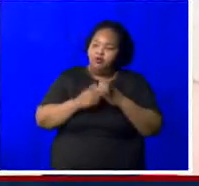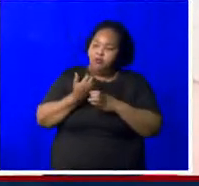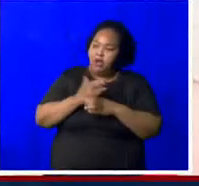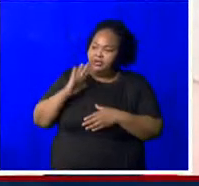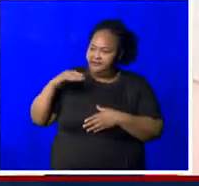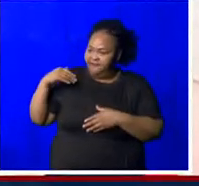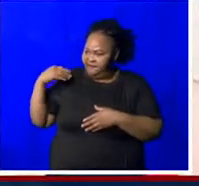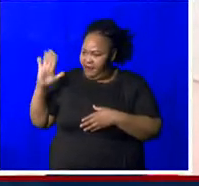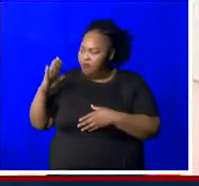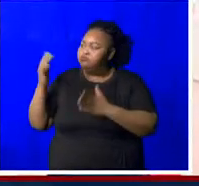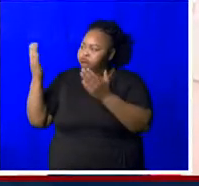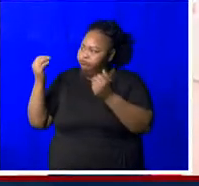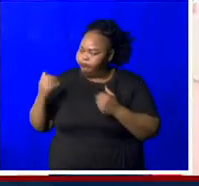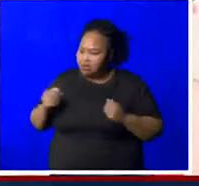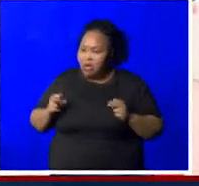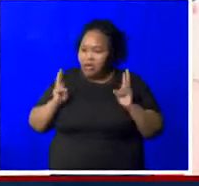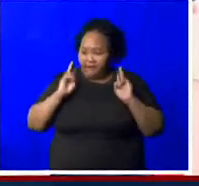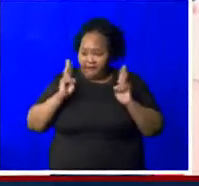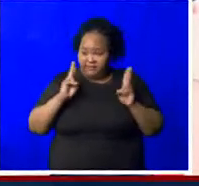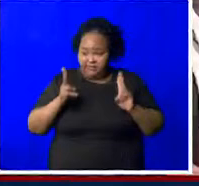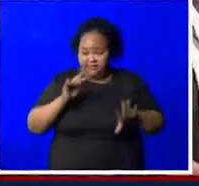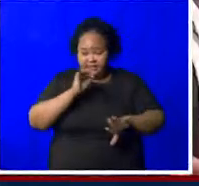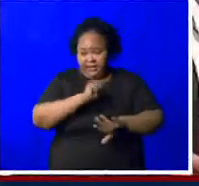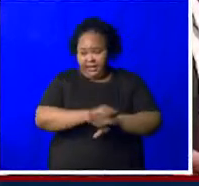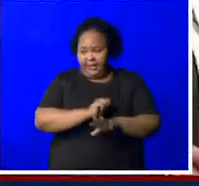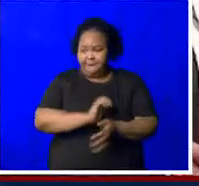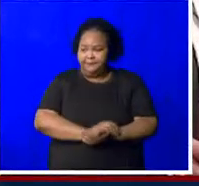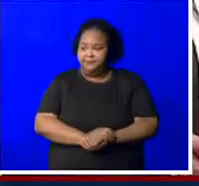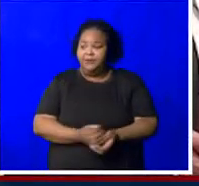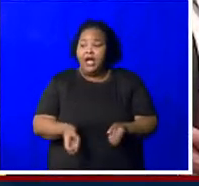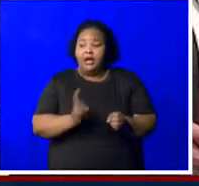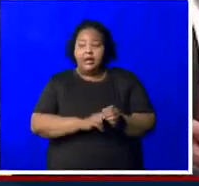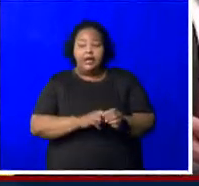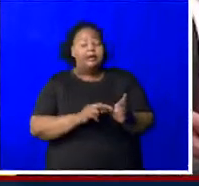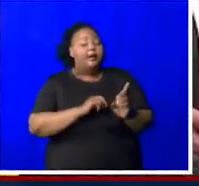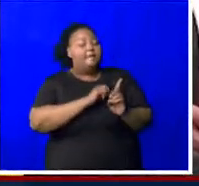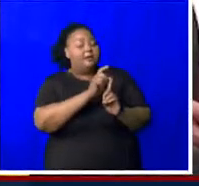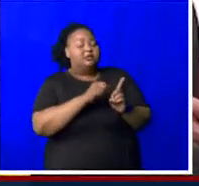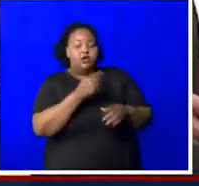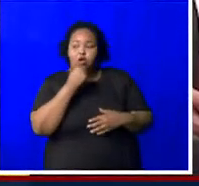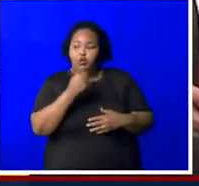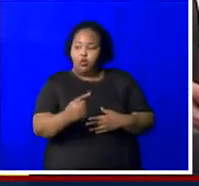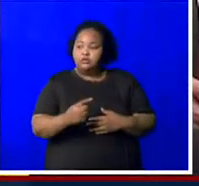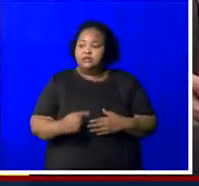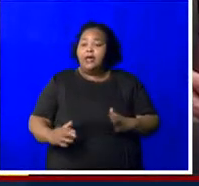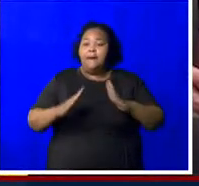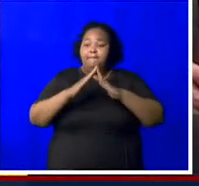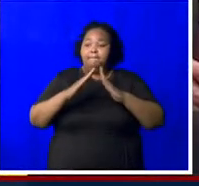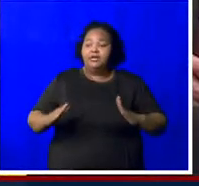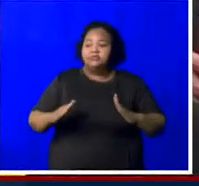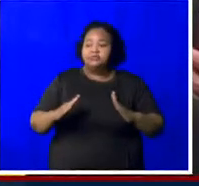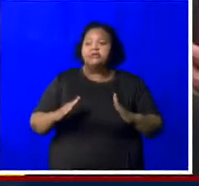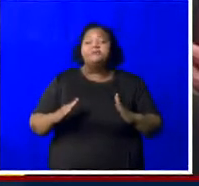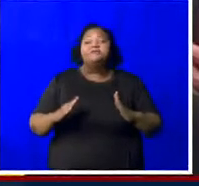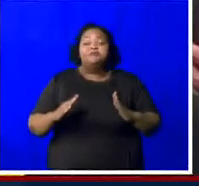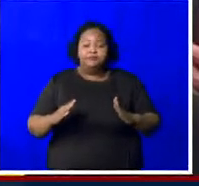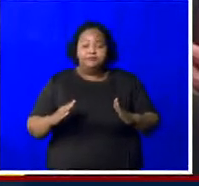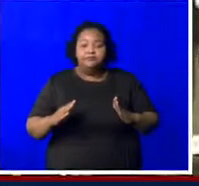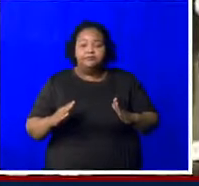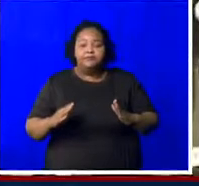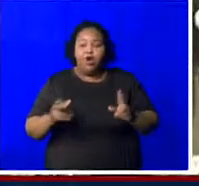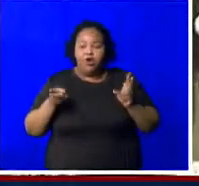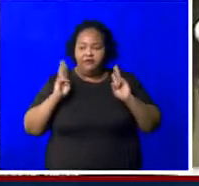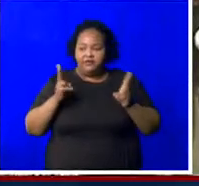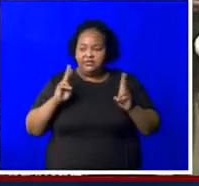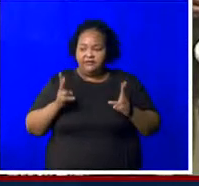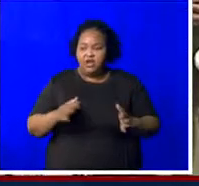emhlanganweni wokusukumisa iWorld Travel Market Africa lobo kubanjelwe khona eKapa, litiko lisukumise umsebenzi weMTN bushfire kanti